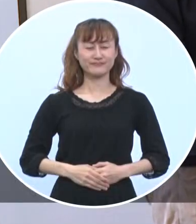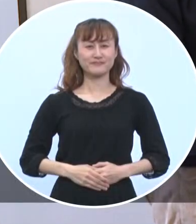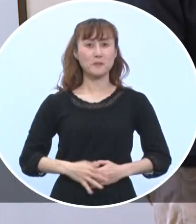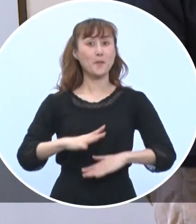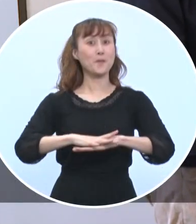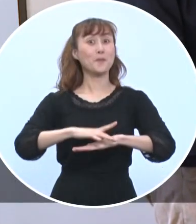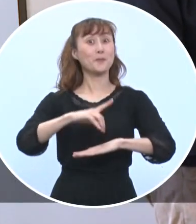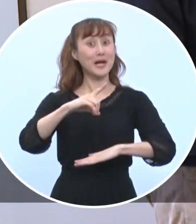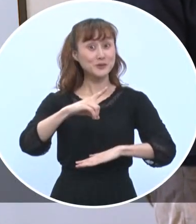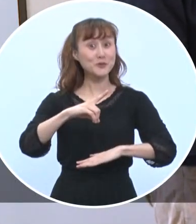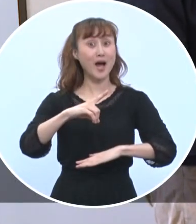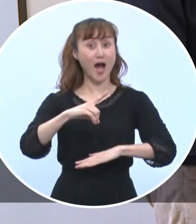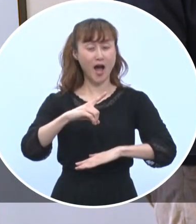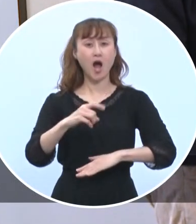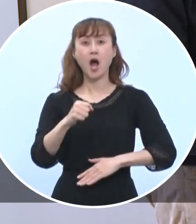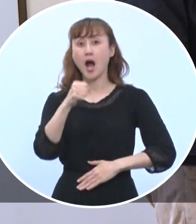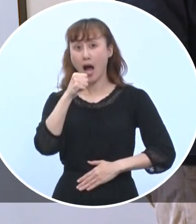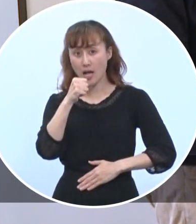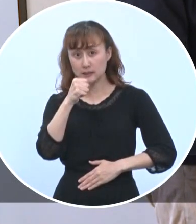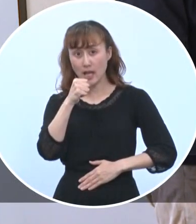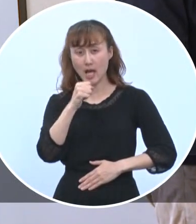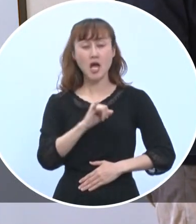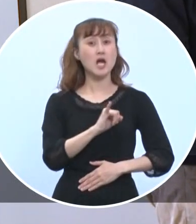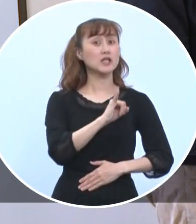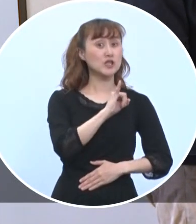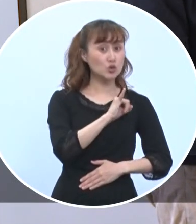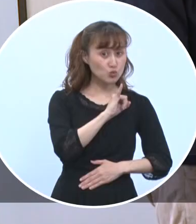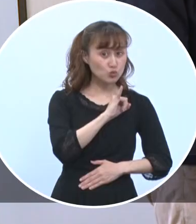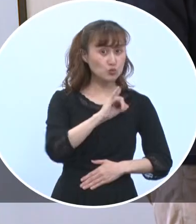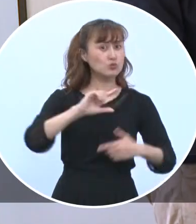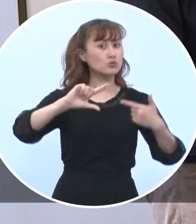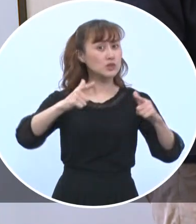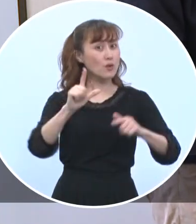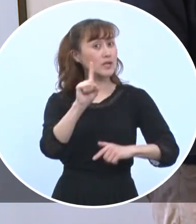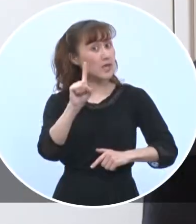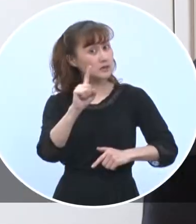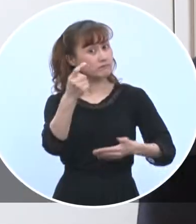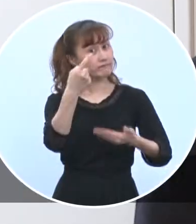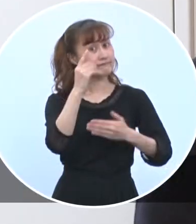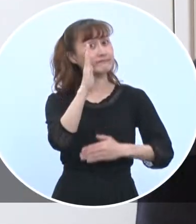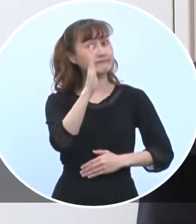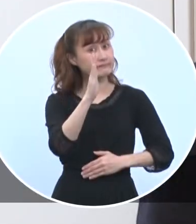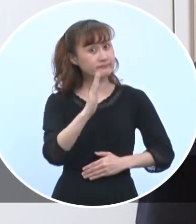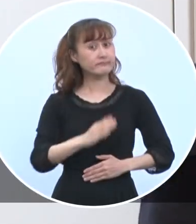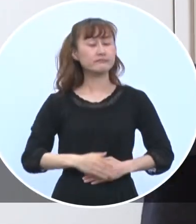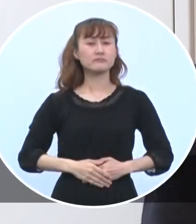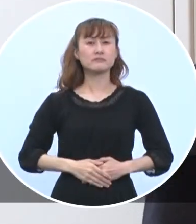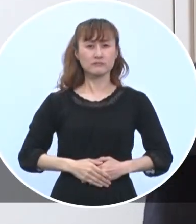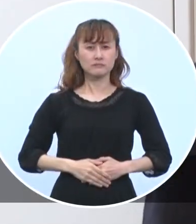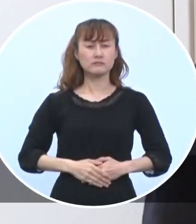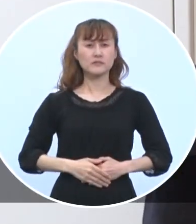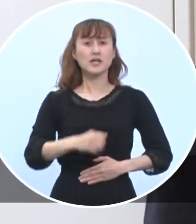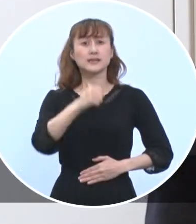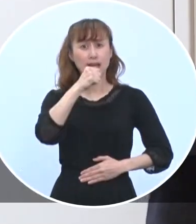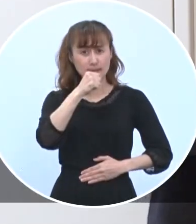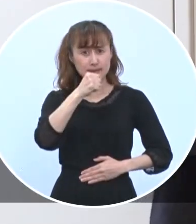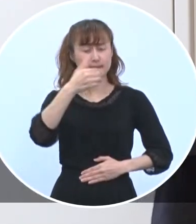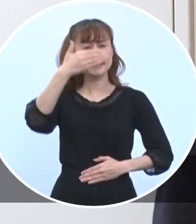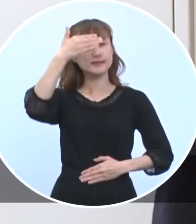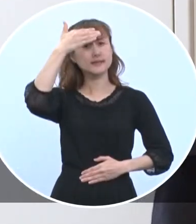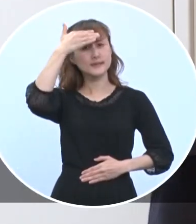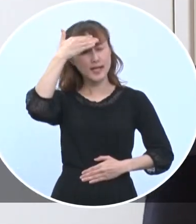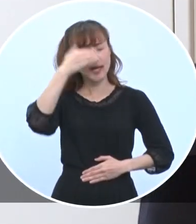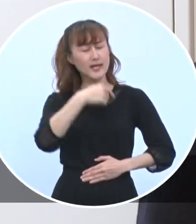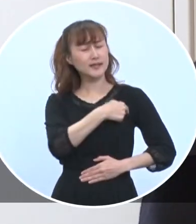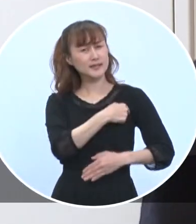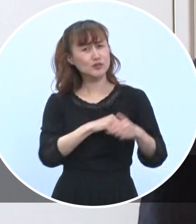まずは風邪とインフルエンザの違いについて教えてください。 咳や熱など風邪とよく似た症